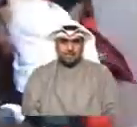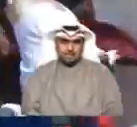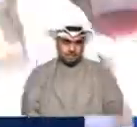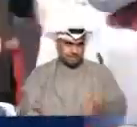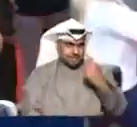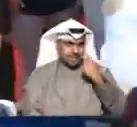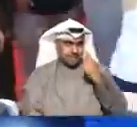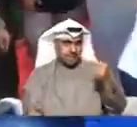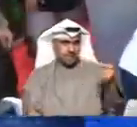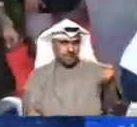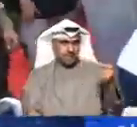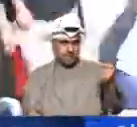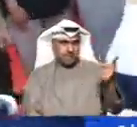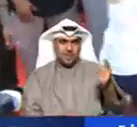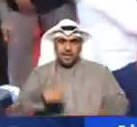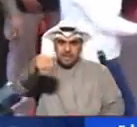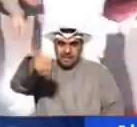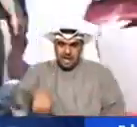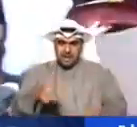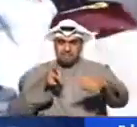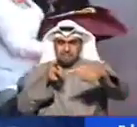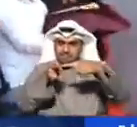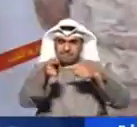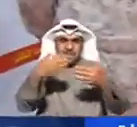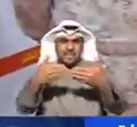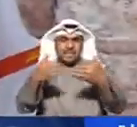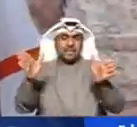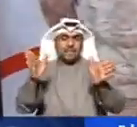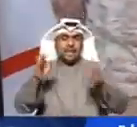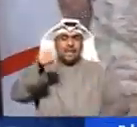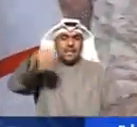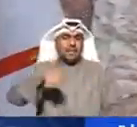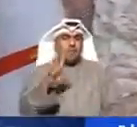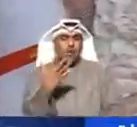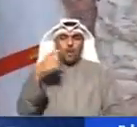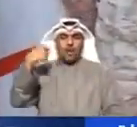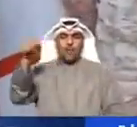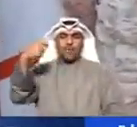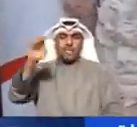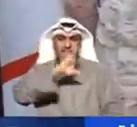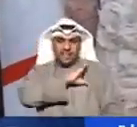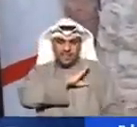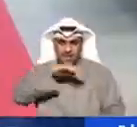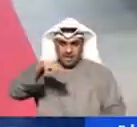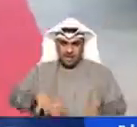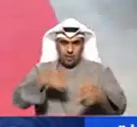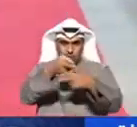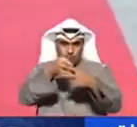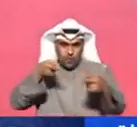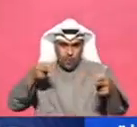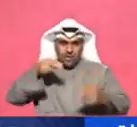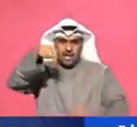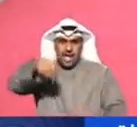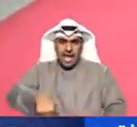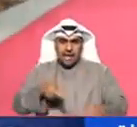برعاية مثالية وإدارة مميزة من وزارة الدفاع، افتتح معرض الخليج للدفاع والطيران بموسمه